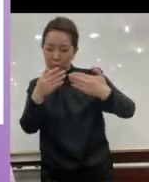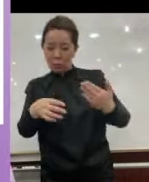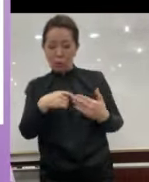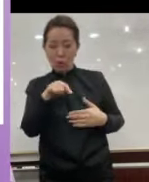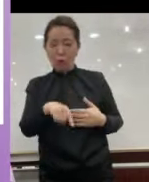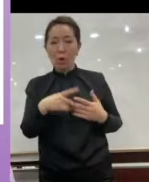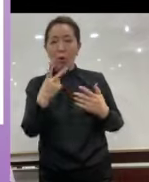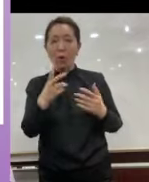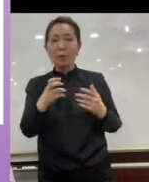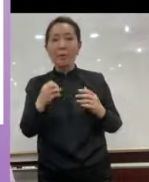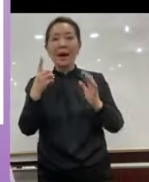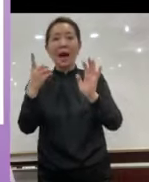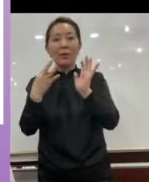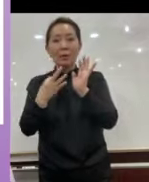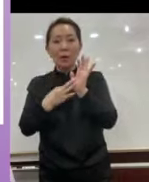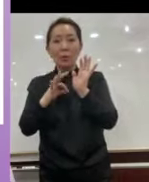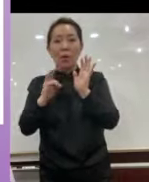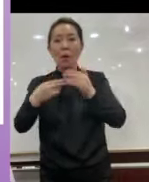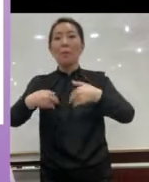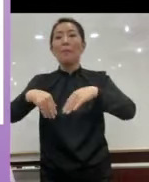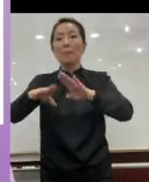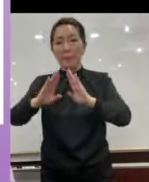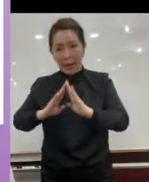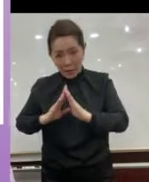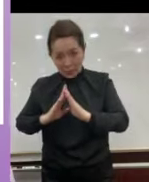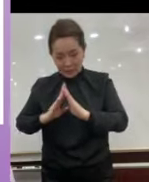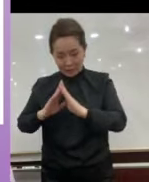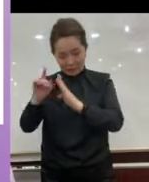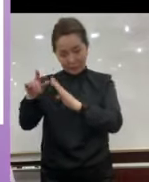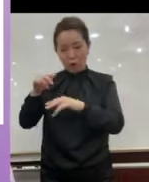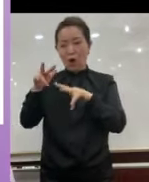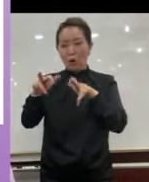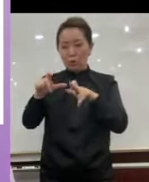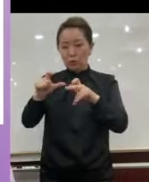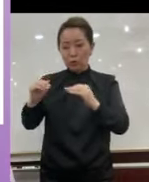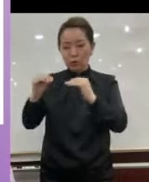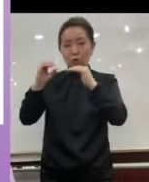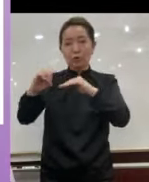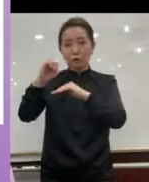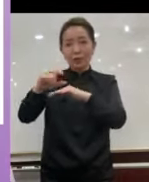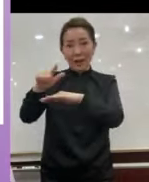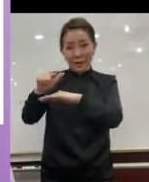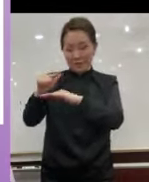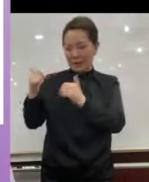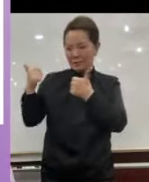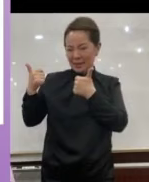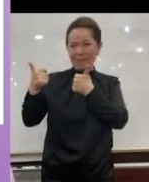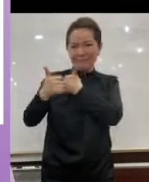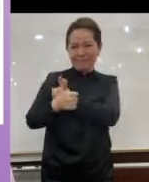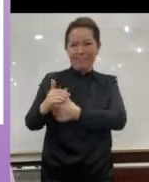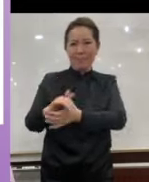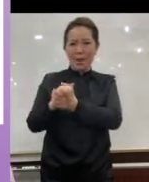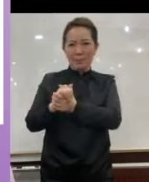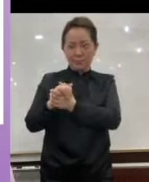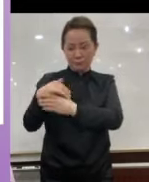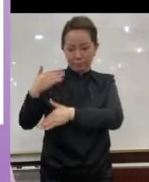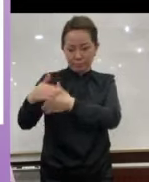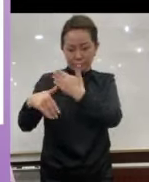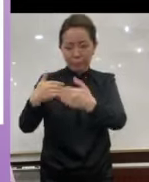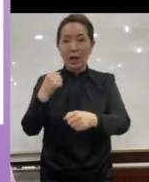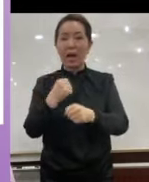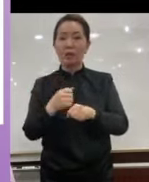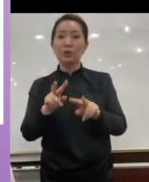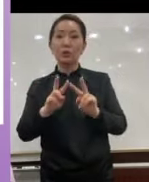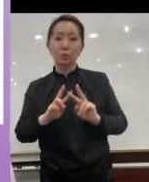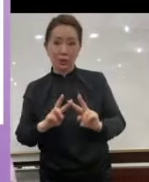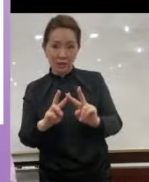онд байгуулагдсан. Байгуулагдсан цагаас хойш манай одоо яг үнэхээр сайн хамтрагч болж өнөө хүртэл үйл ажиллагаагаа